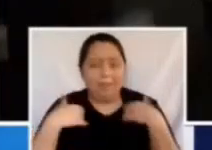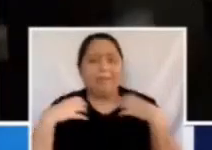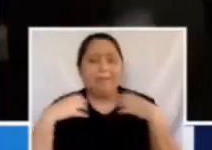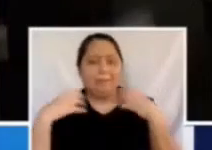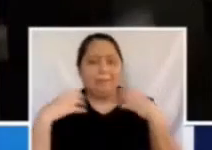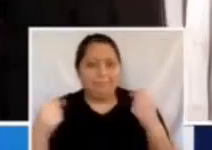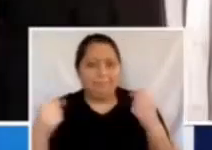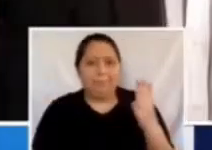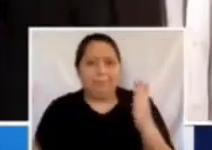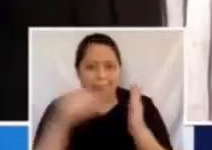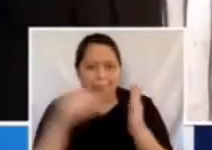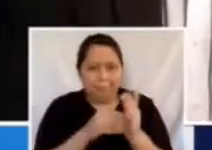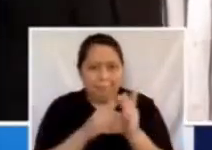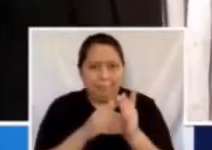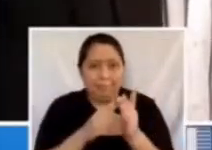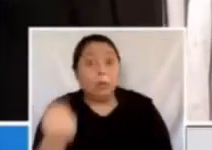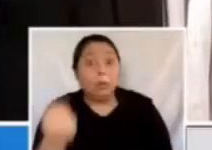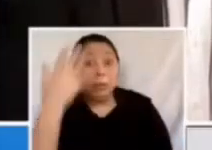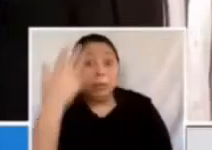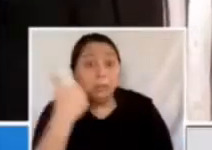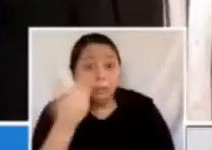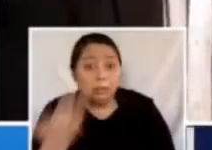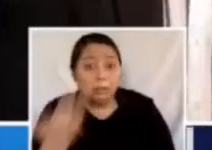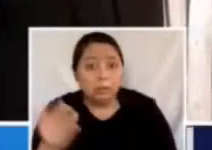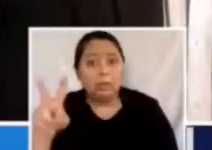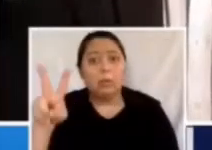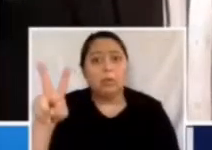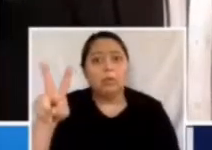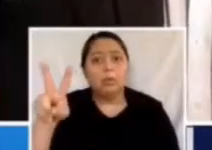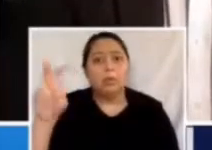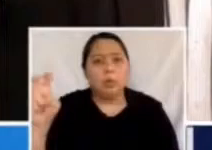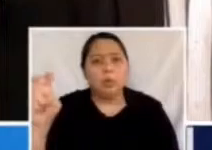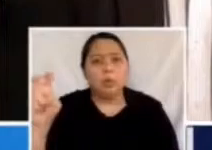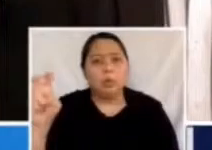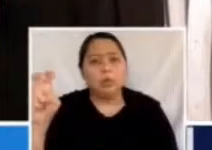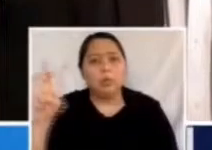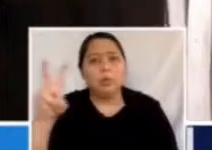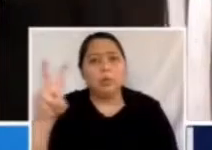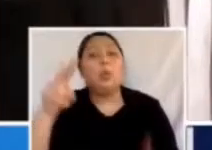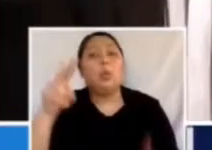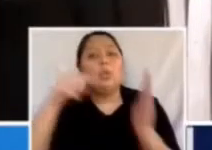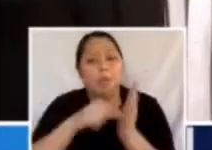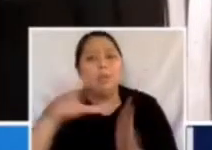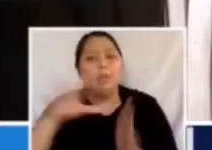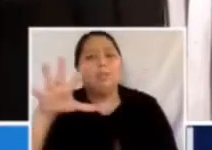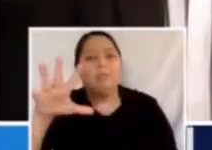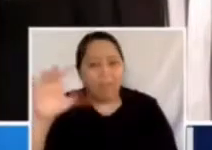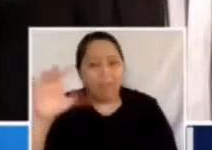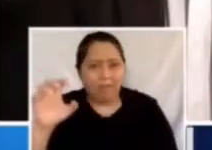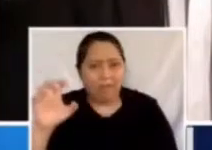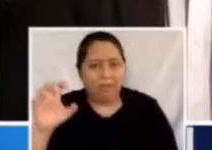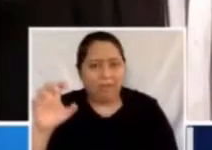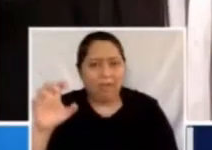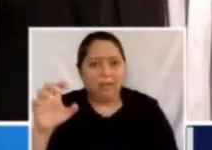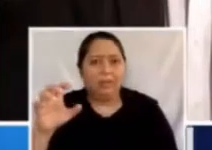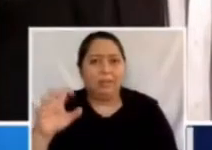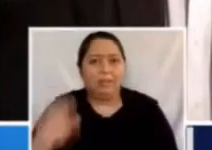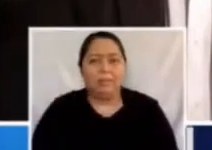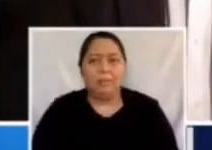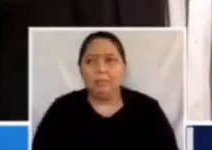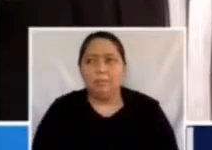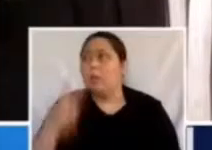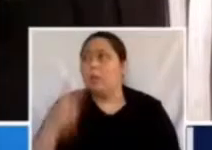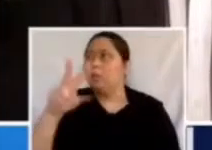Luzon, Visayas, Mindanao. Salamat po sa mga kawani ng pamahalaan na nakasama natin ngayong umaga